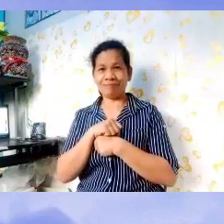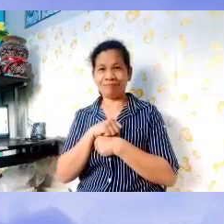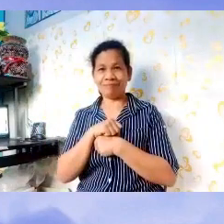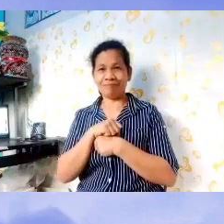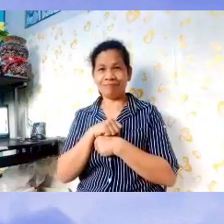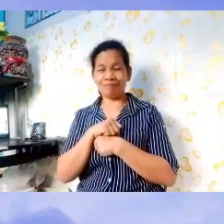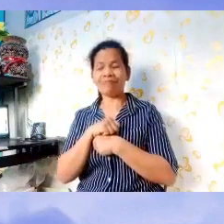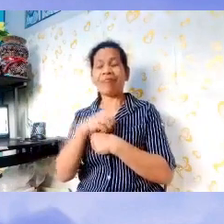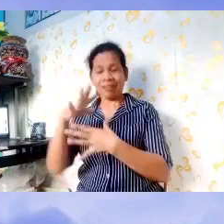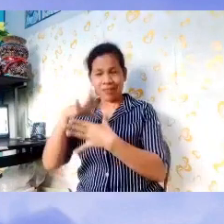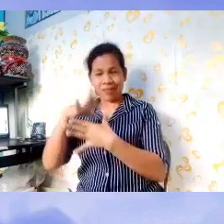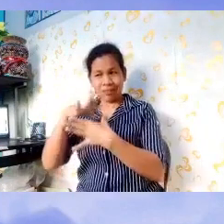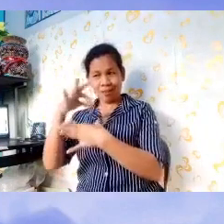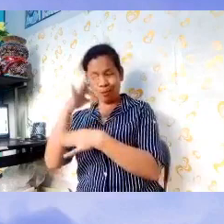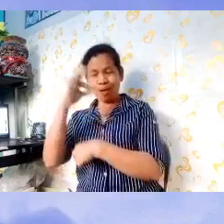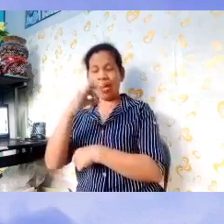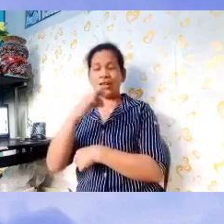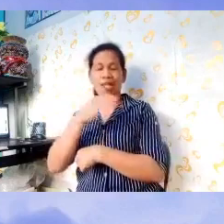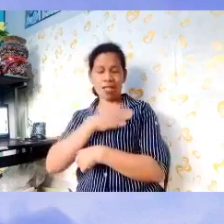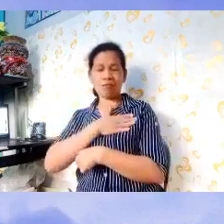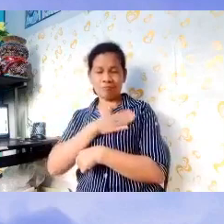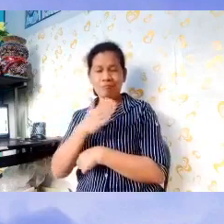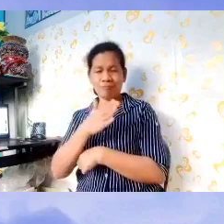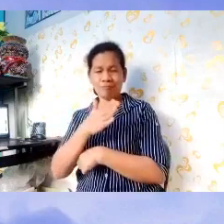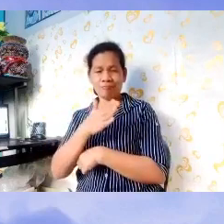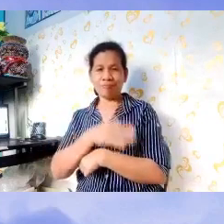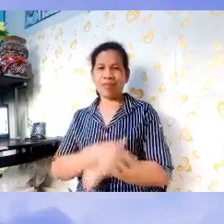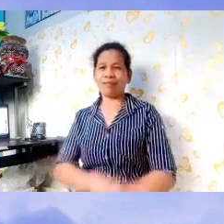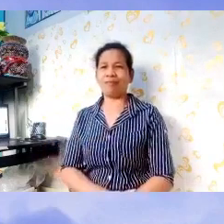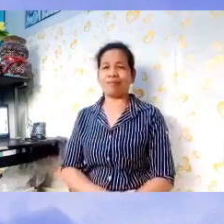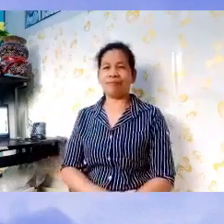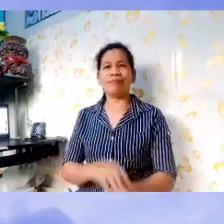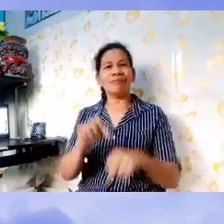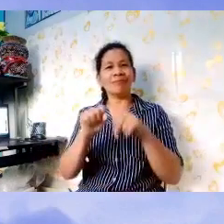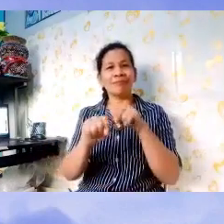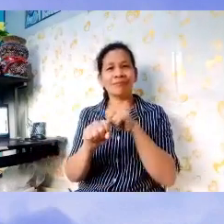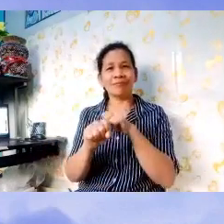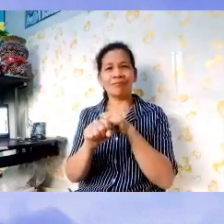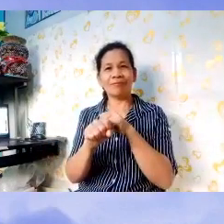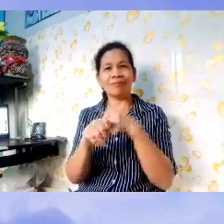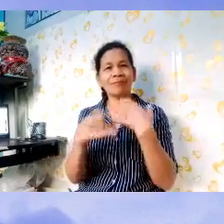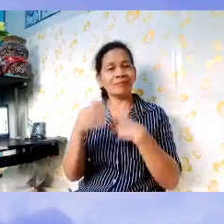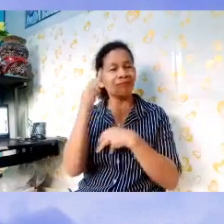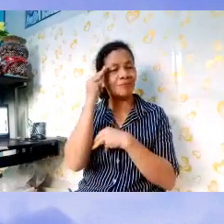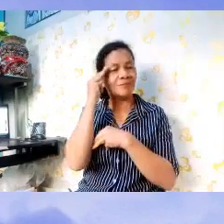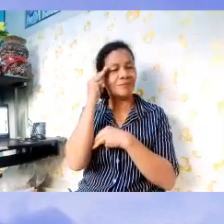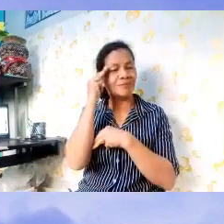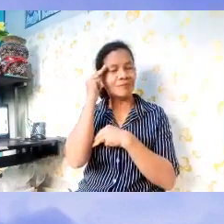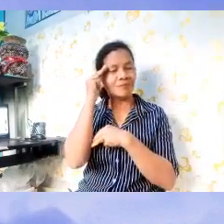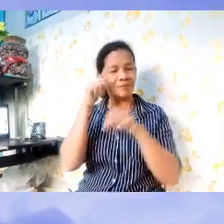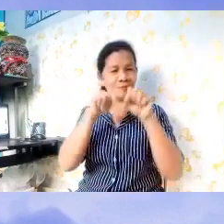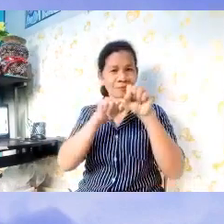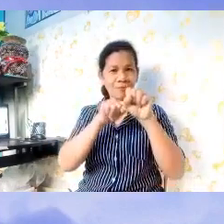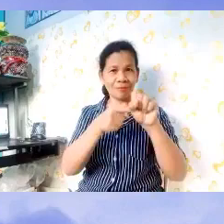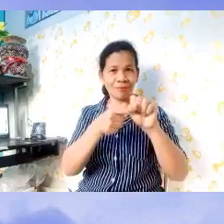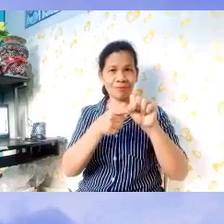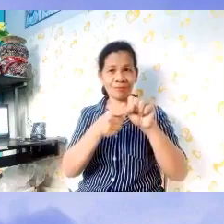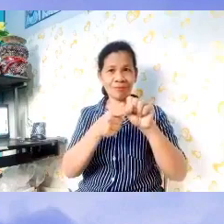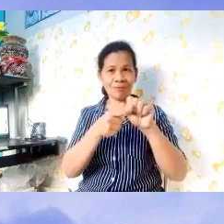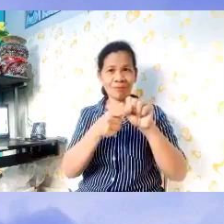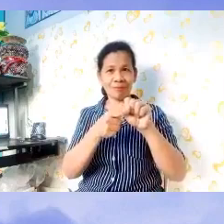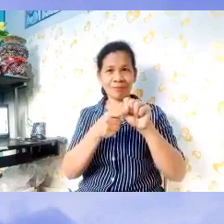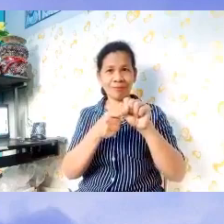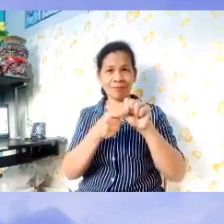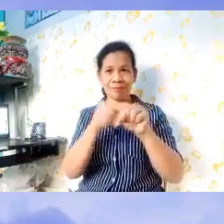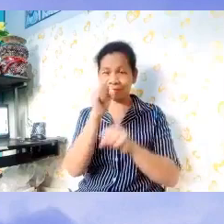no? So ang atin pong pagbubulay-bulay nagsimula na kapag kang